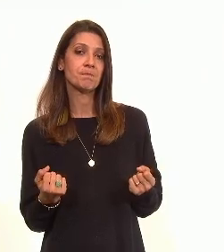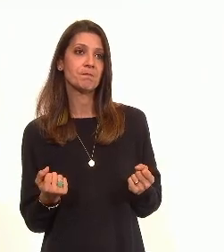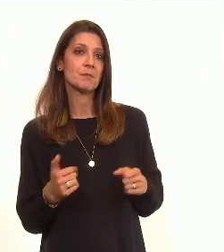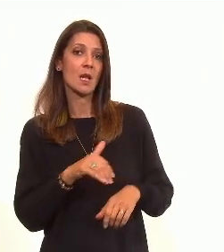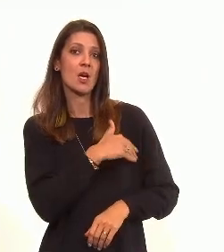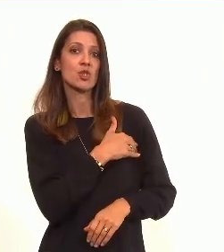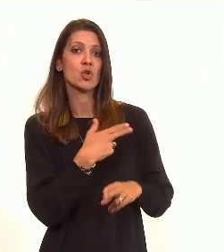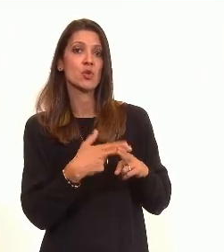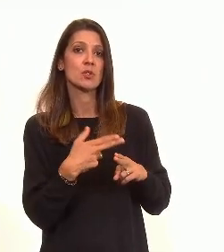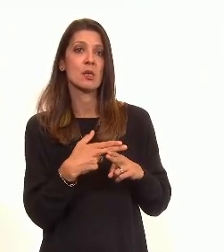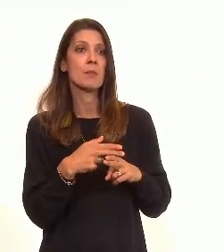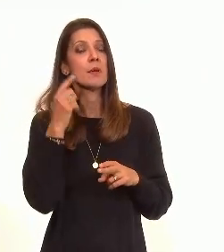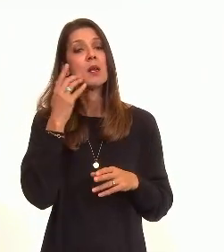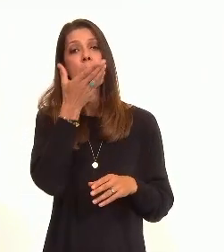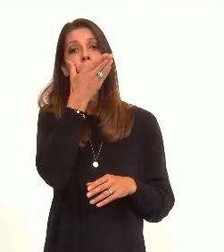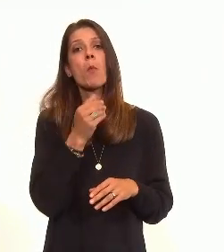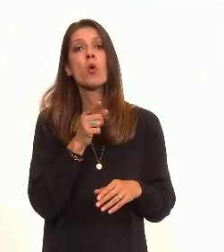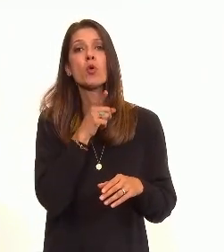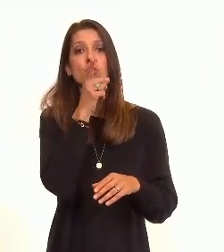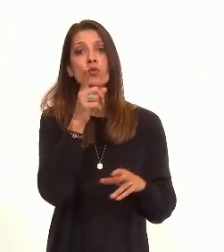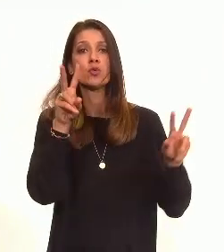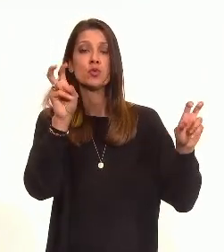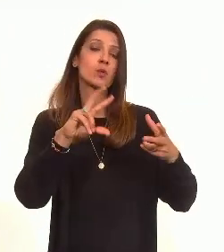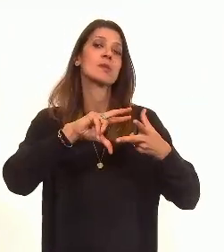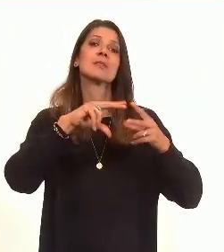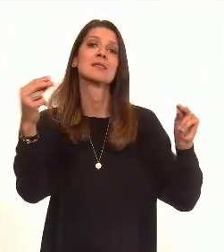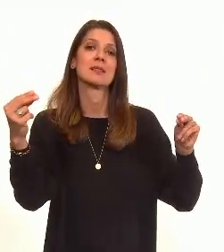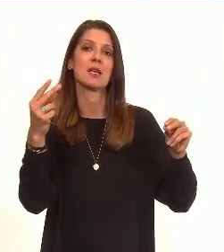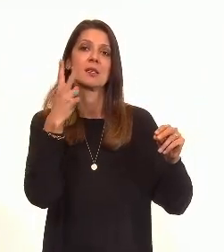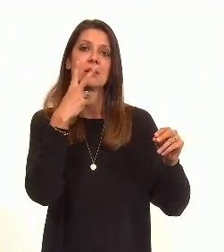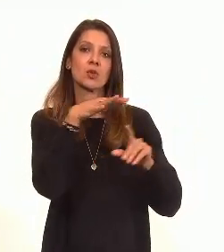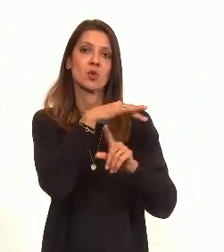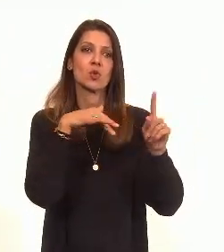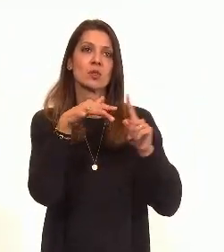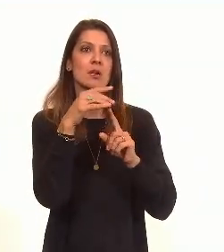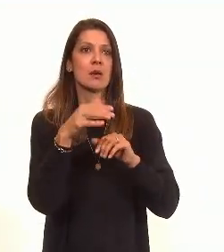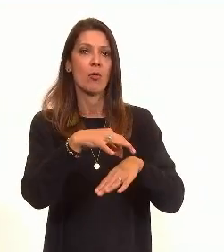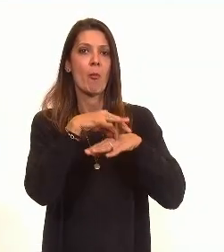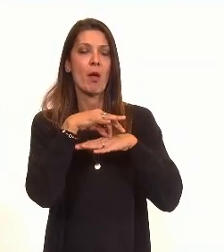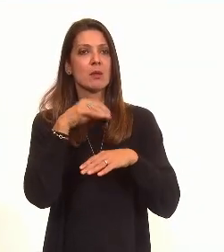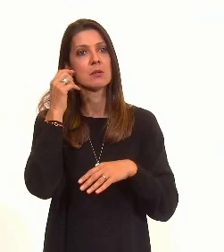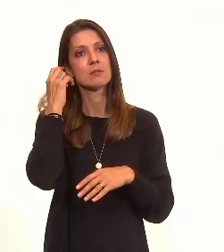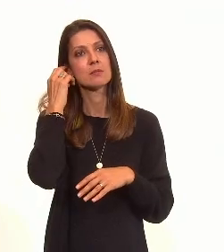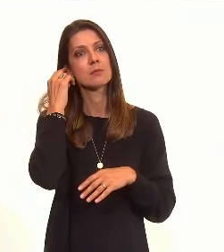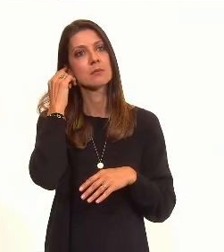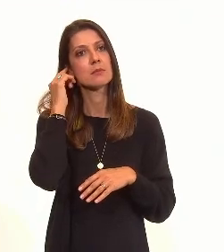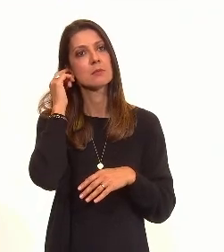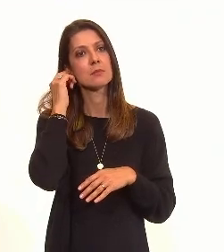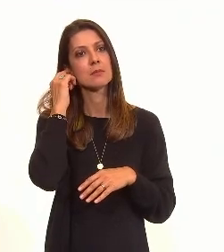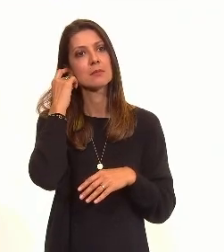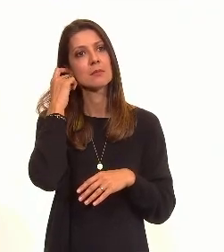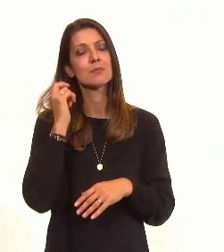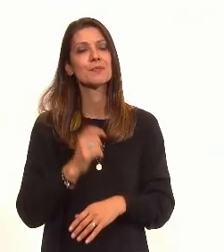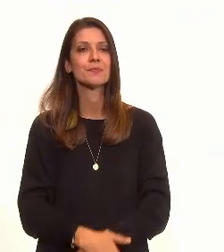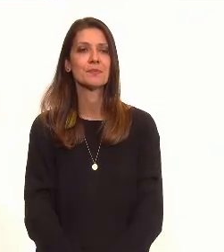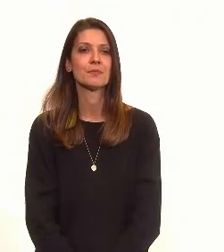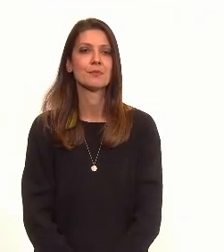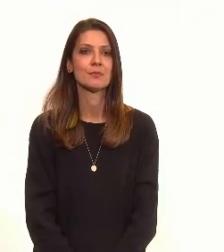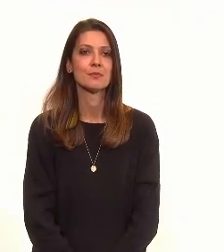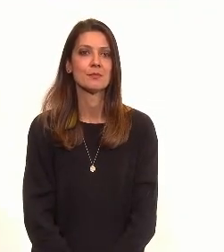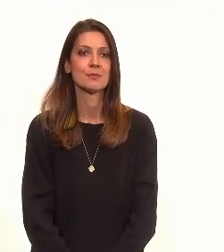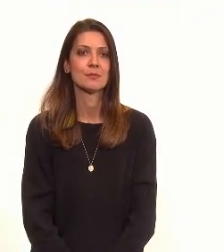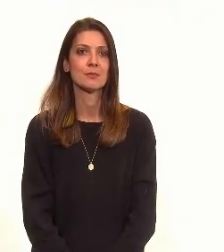l'extérieur ne me regarde pas. Donc finalement il y avait cette idée de cloisonnement entre la ville et l'intérieur de l'établissement. On avait des conseils de la vie sociale qui